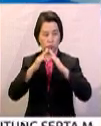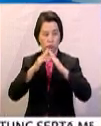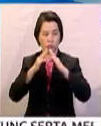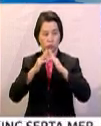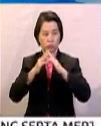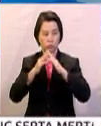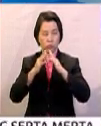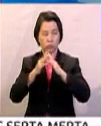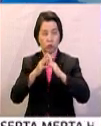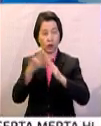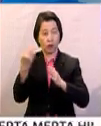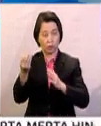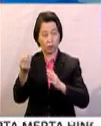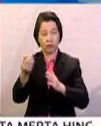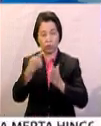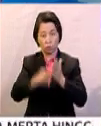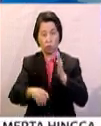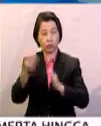rumah kos rendah itu